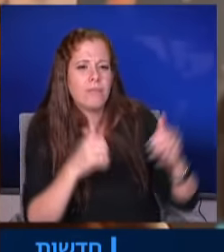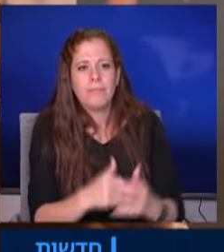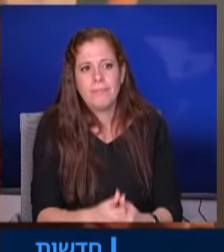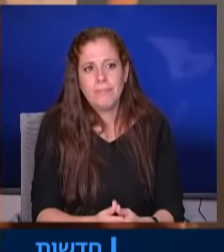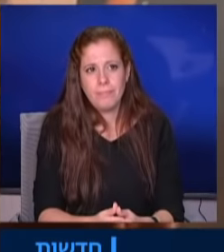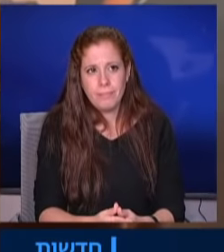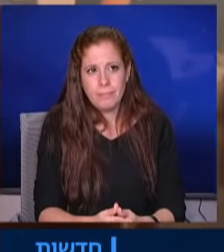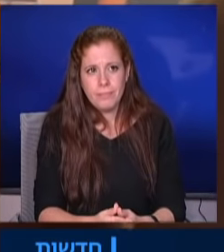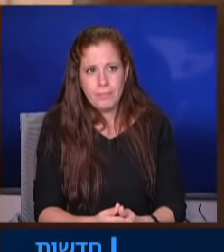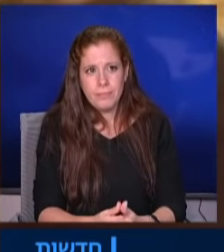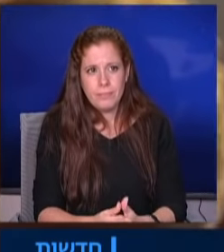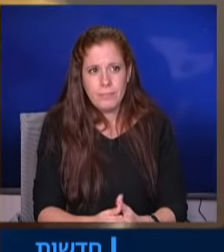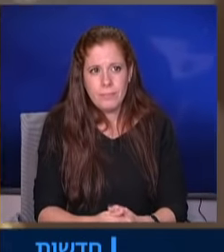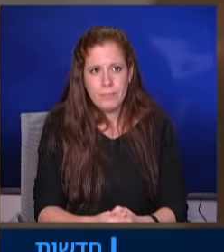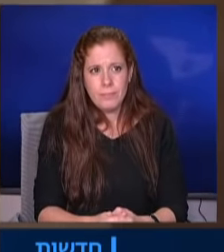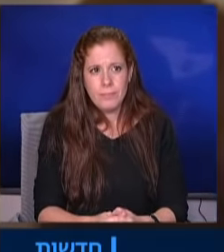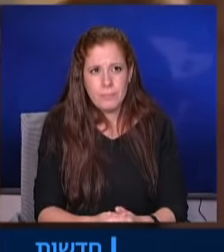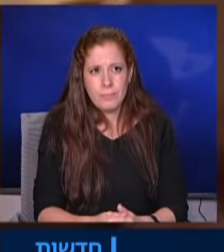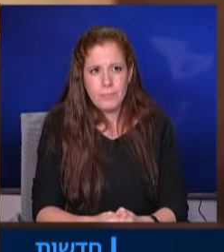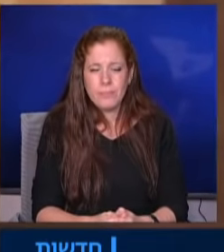I said, let's go fucking battle!